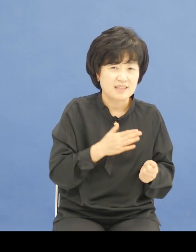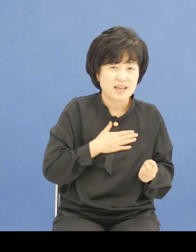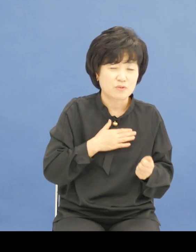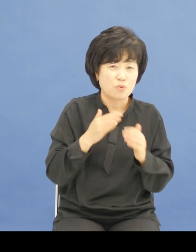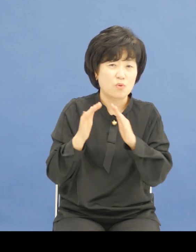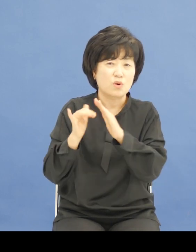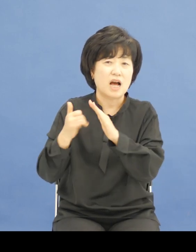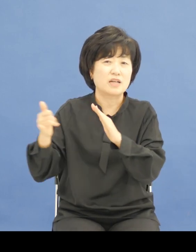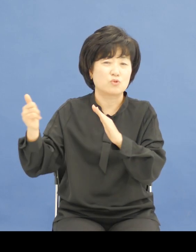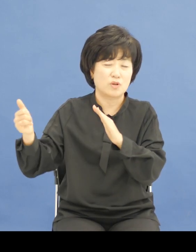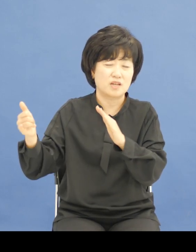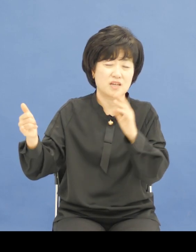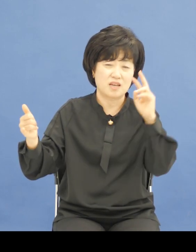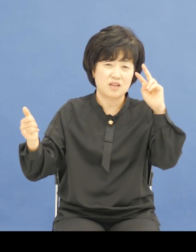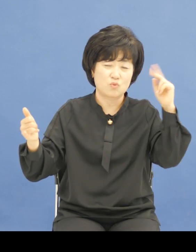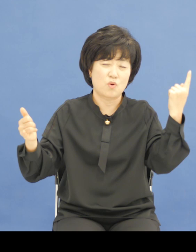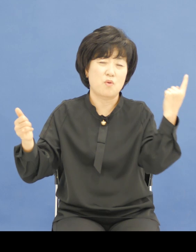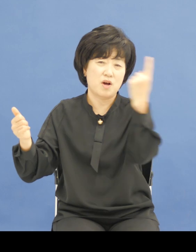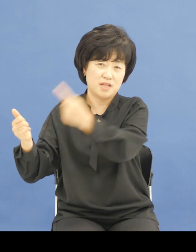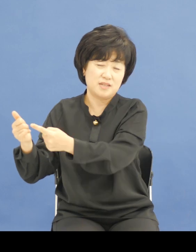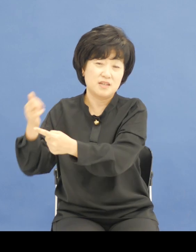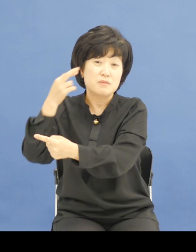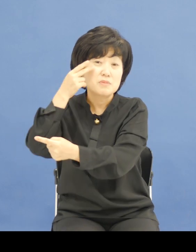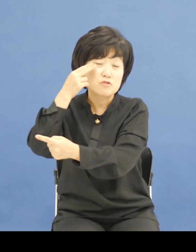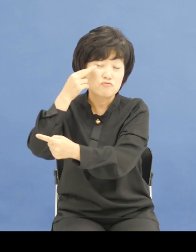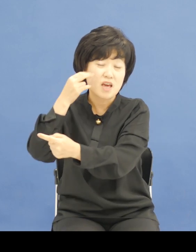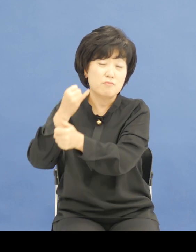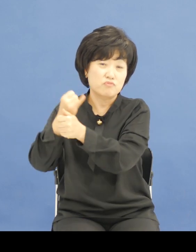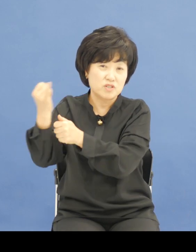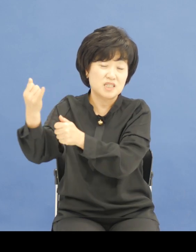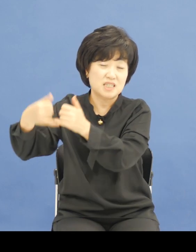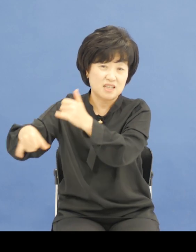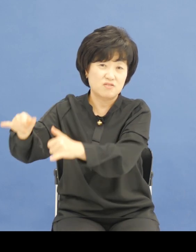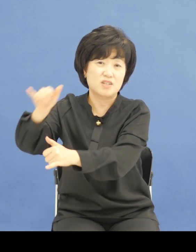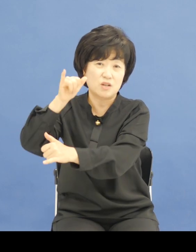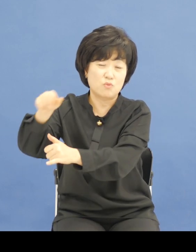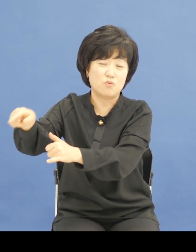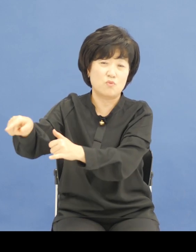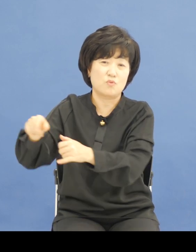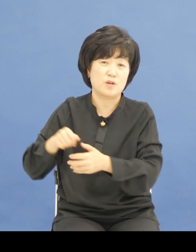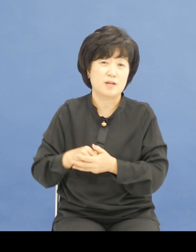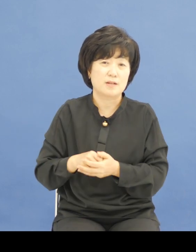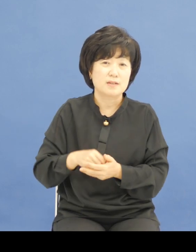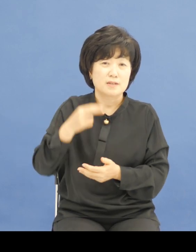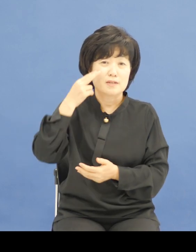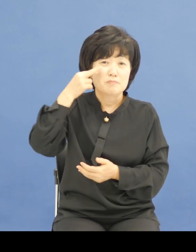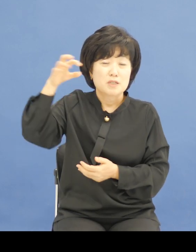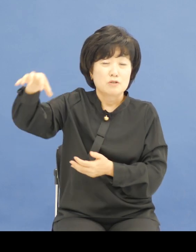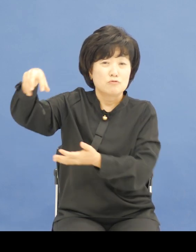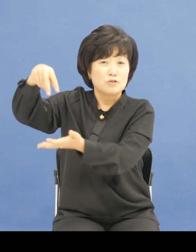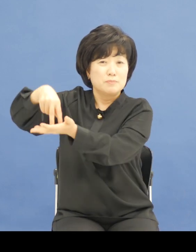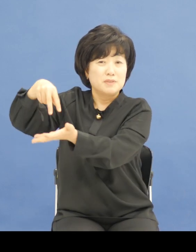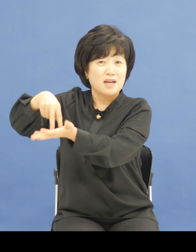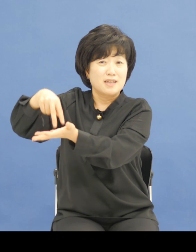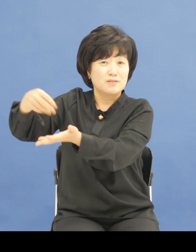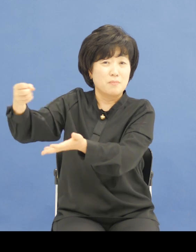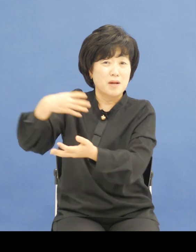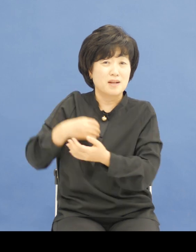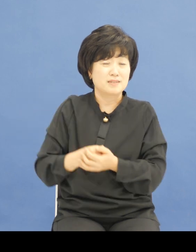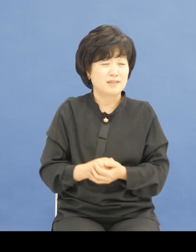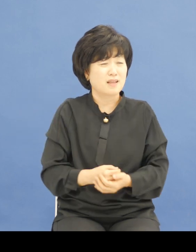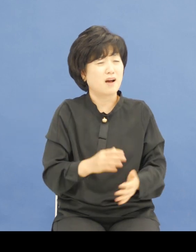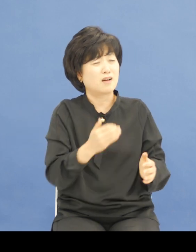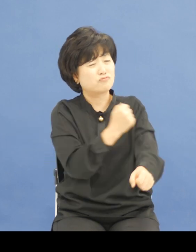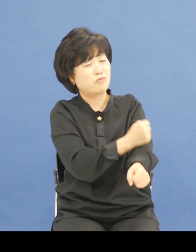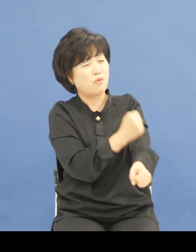돌아와야 되니까 지금 가족들은 미국에서 다 계시죠. 네. 그러면 미국에서 좀 어떻게 보면 이제 수고했으니